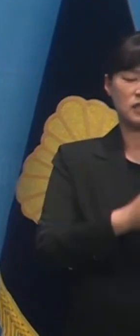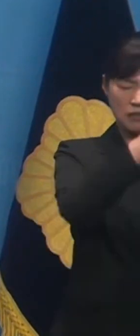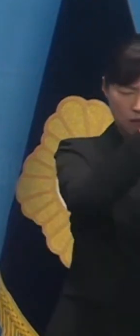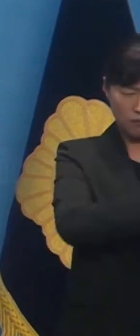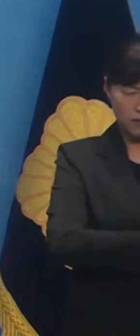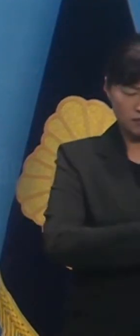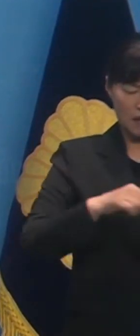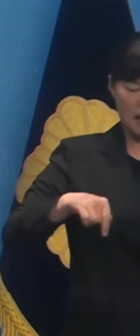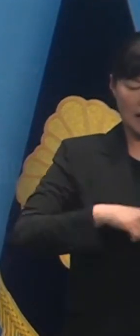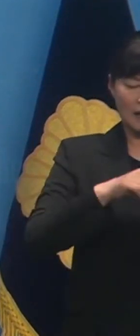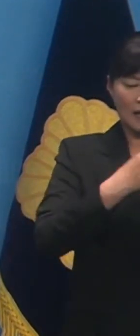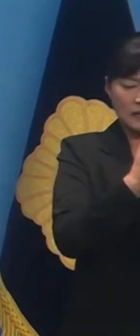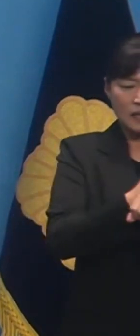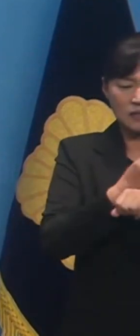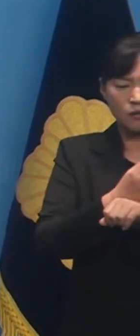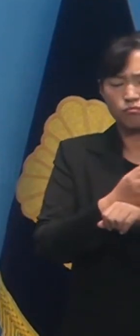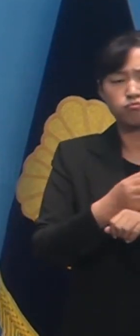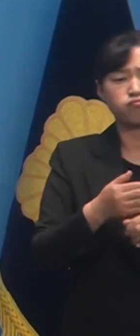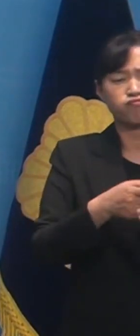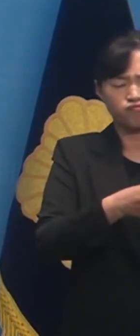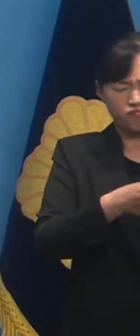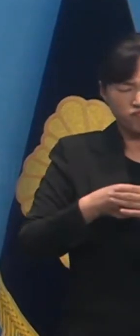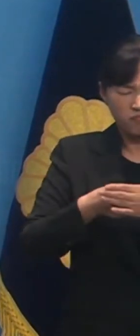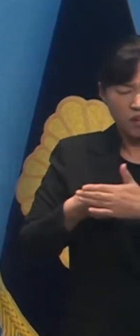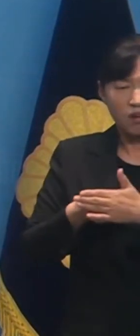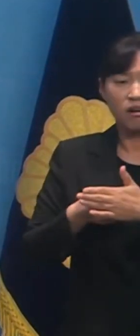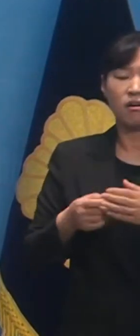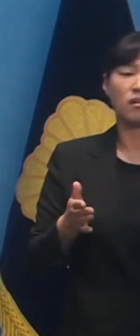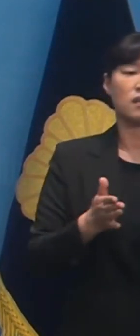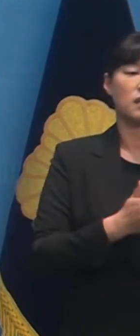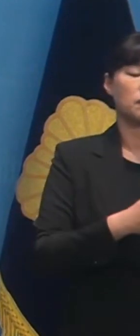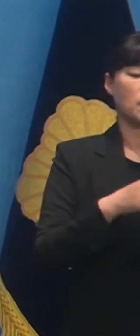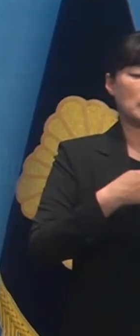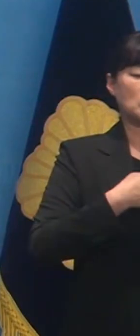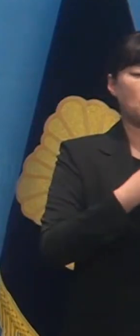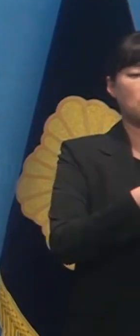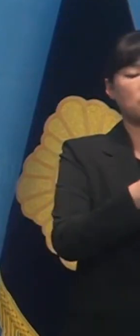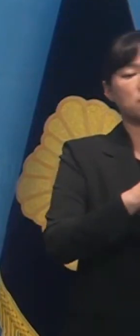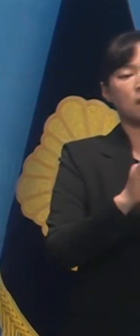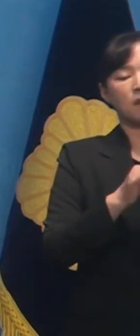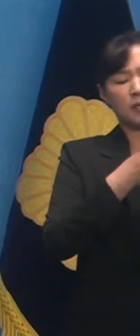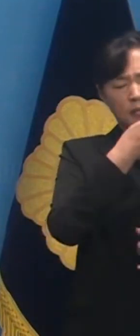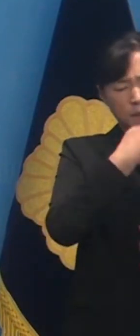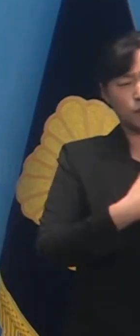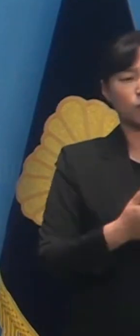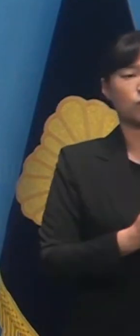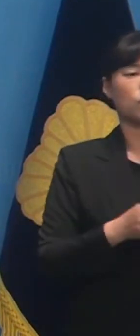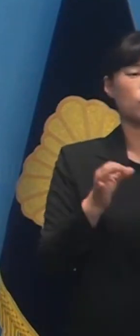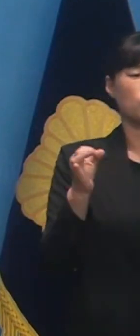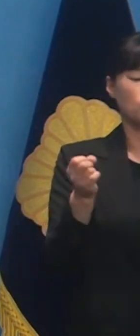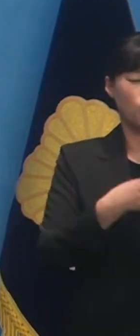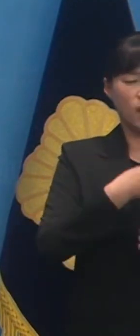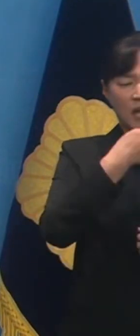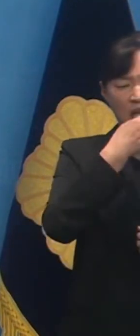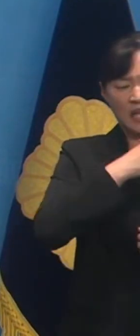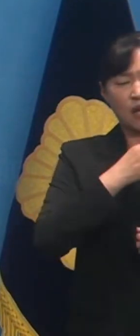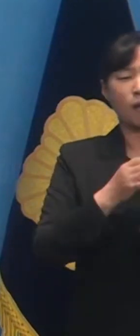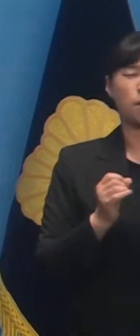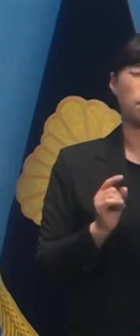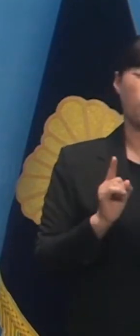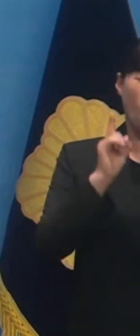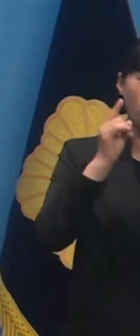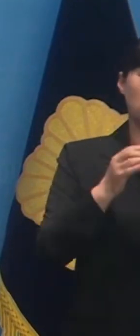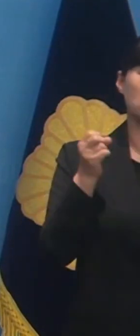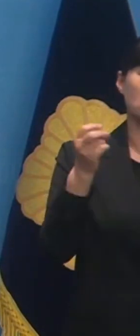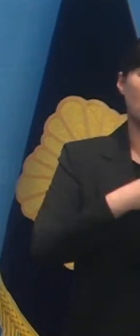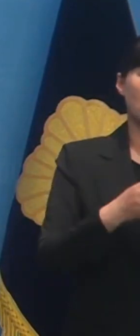역대급 내수 침체에 소상공인과 자영업자들은 고사 직전입니다. 여기에 고금리, 고물가, 고환율까지